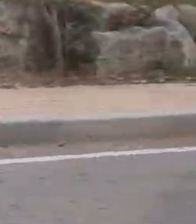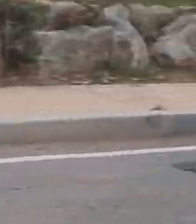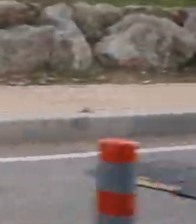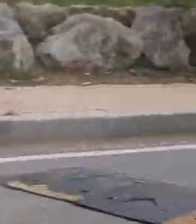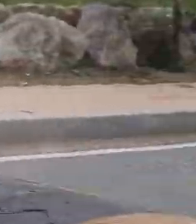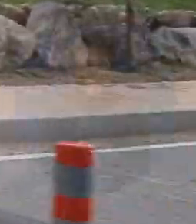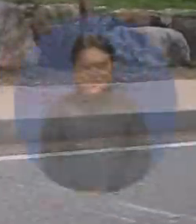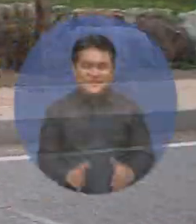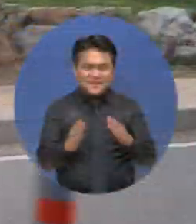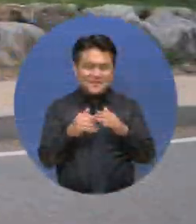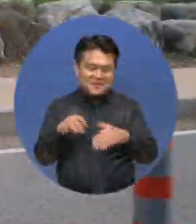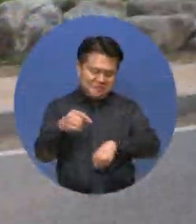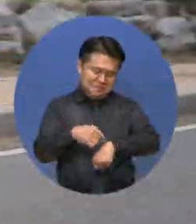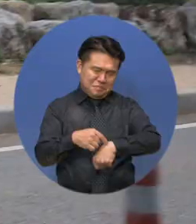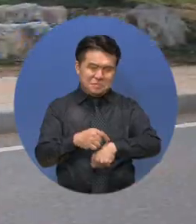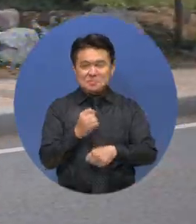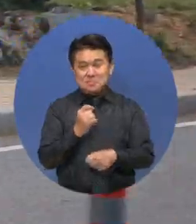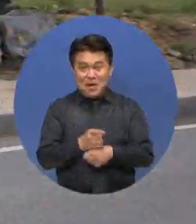어느덧 돌아갈 시간.